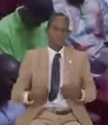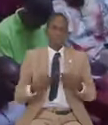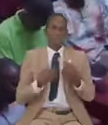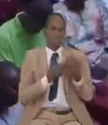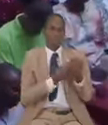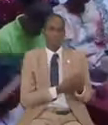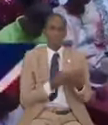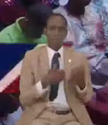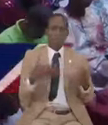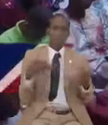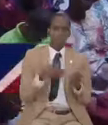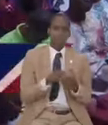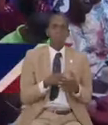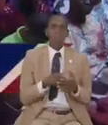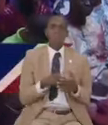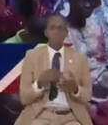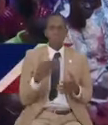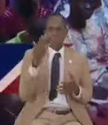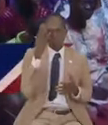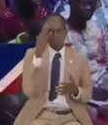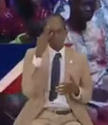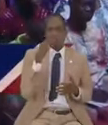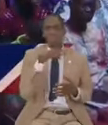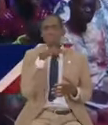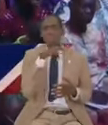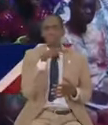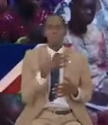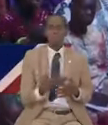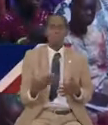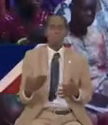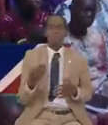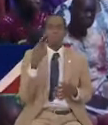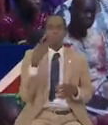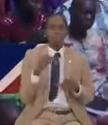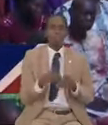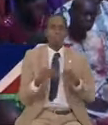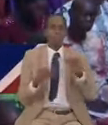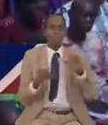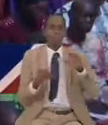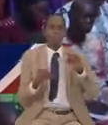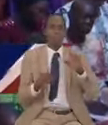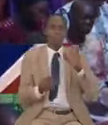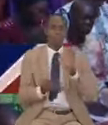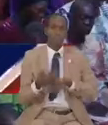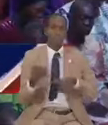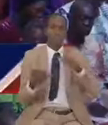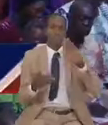courageux contre la soude reconnue pour notre soir